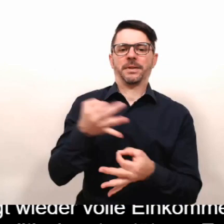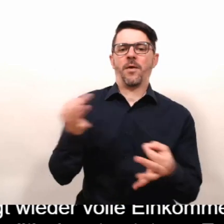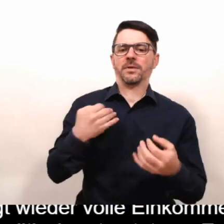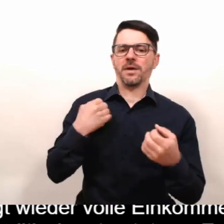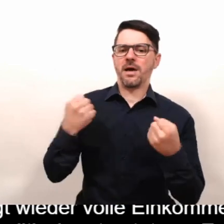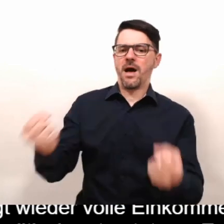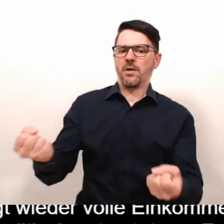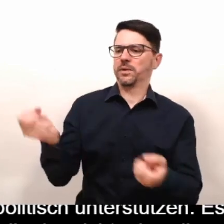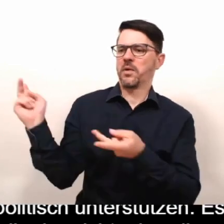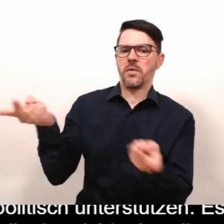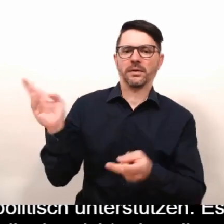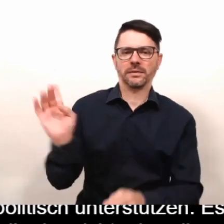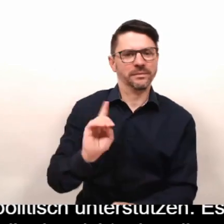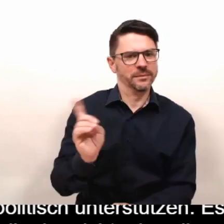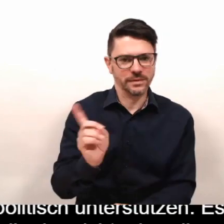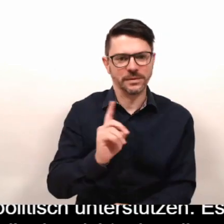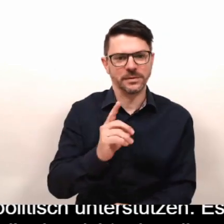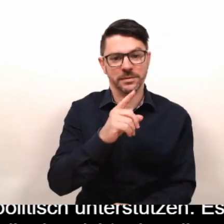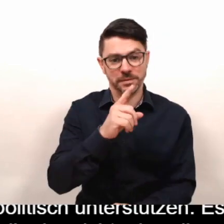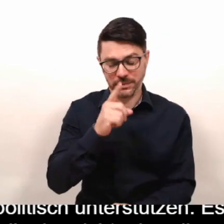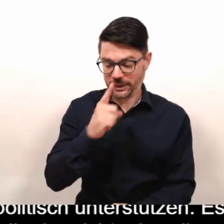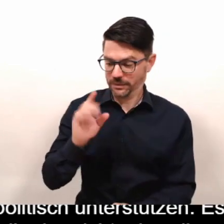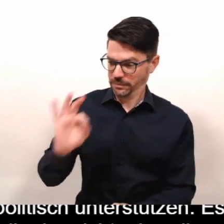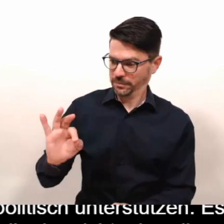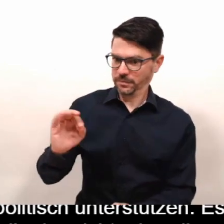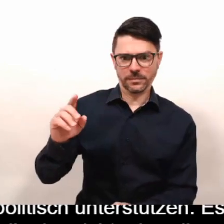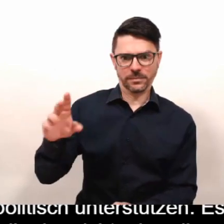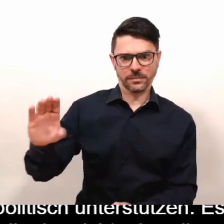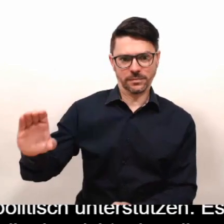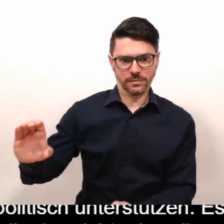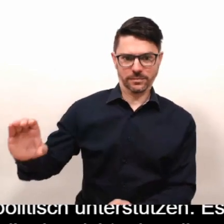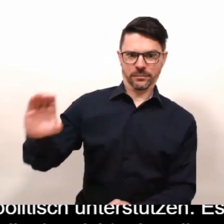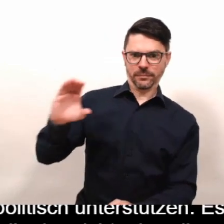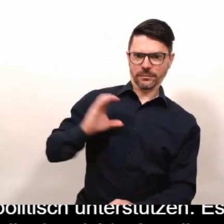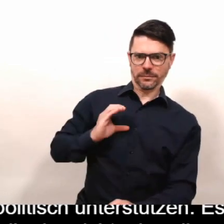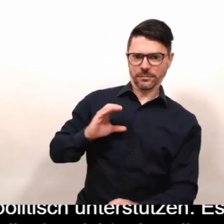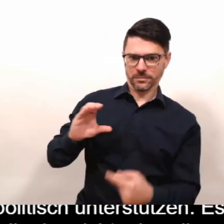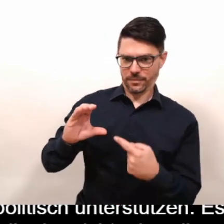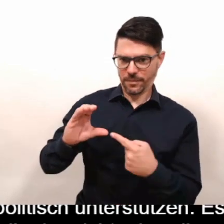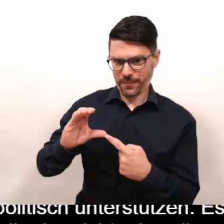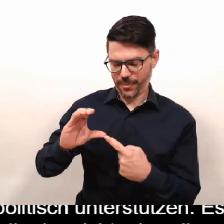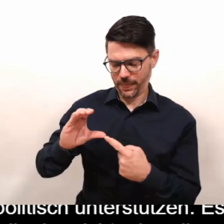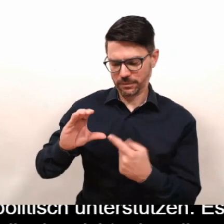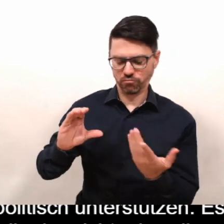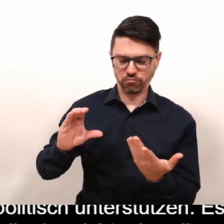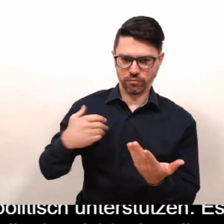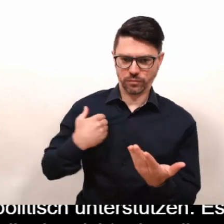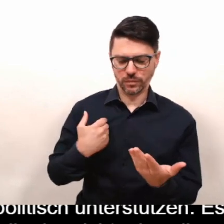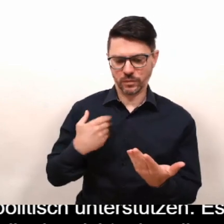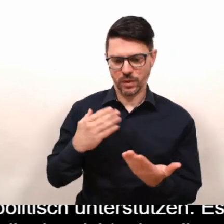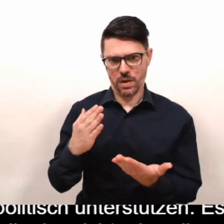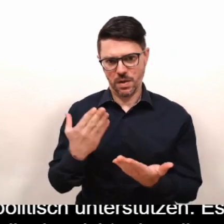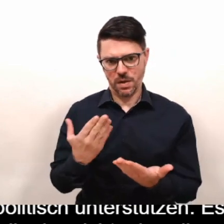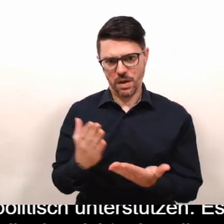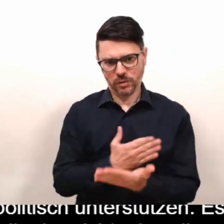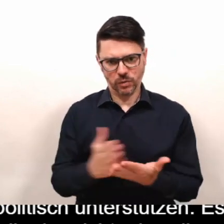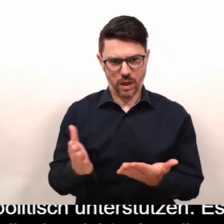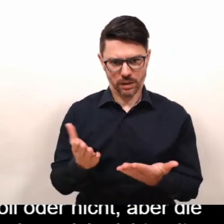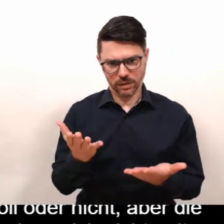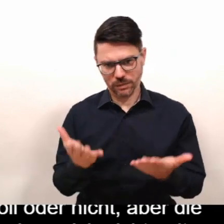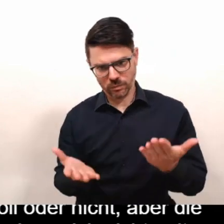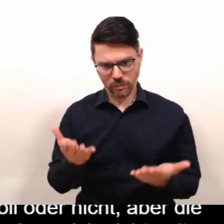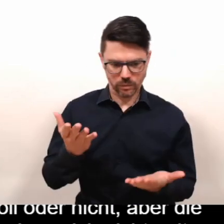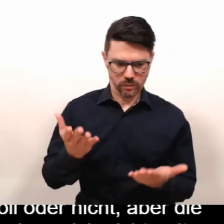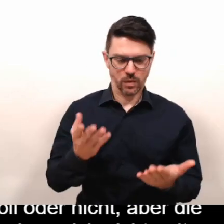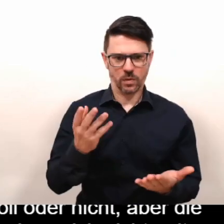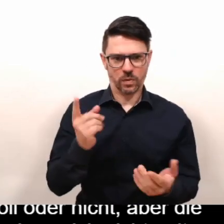Leitbranche ein Signal zu geben, wie natürlich vielen anderen Branchen, die wir jetzt genauso hochfahren müssen. Heute haben